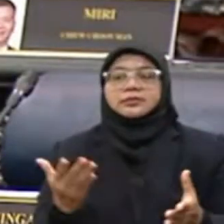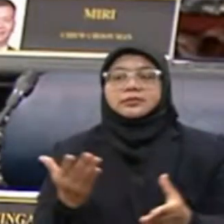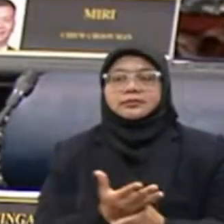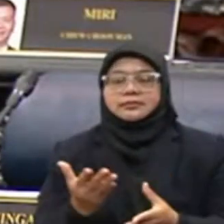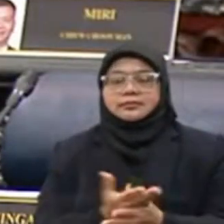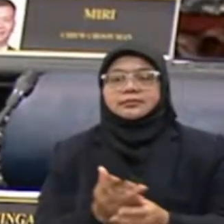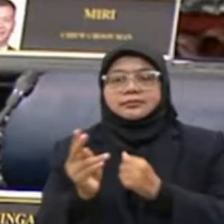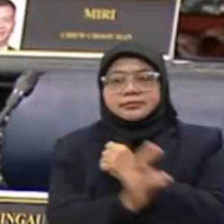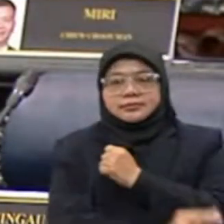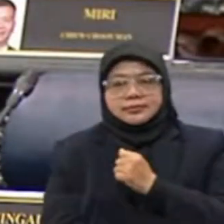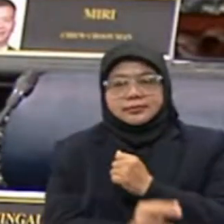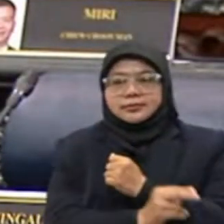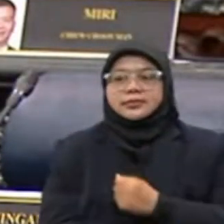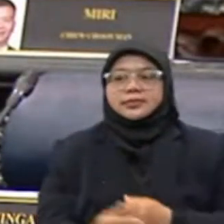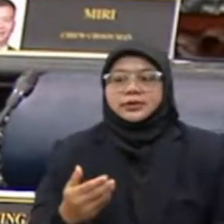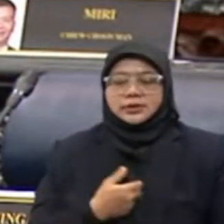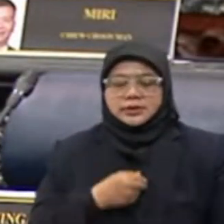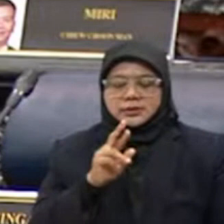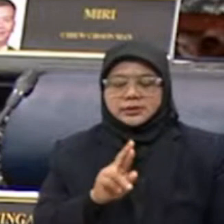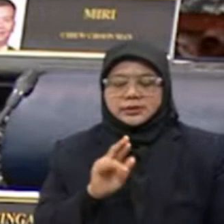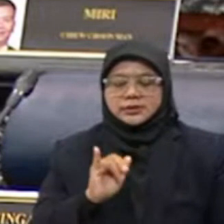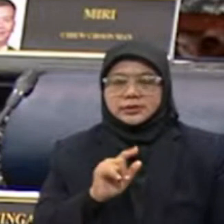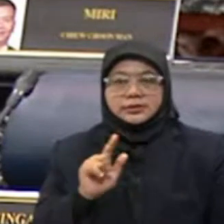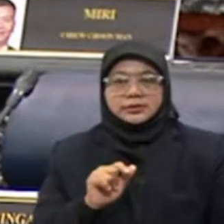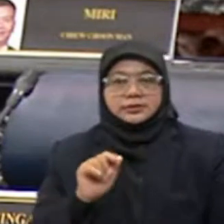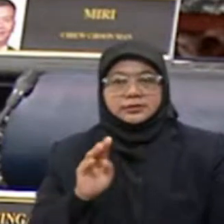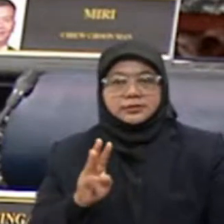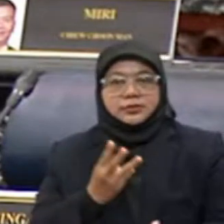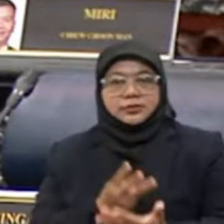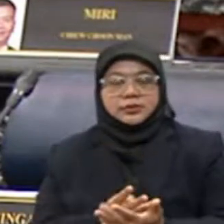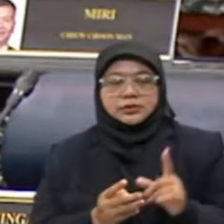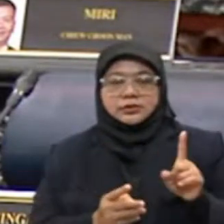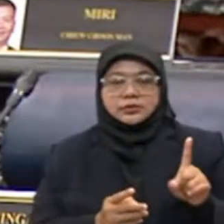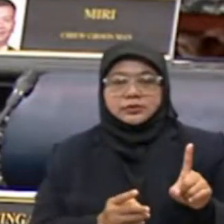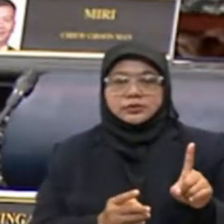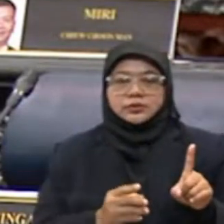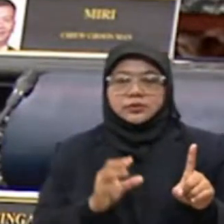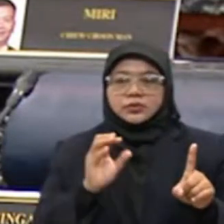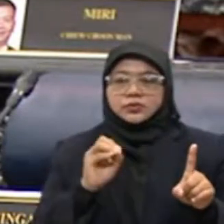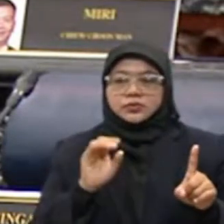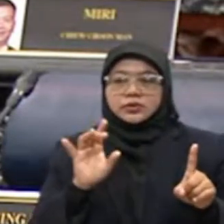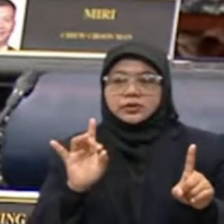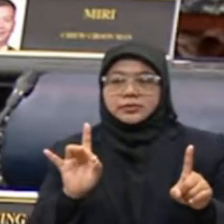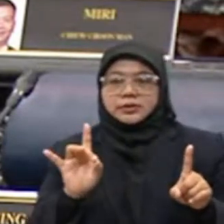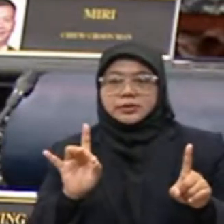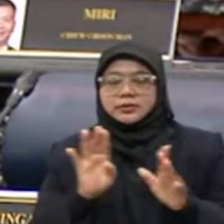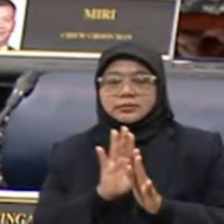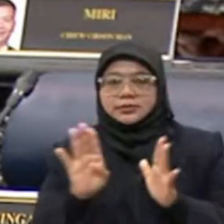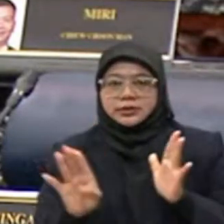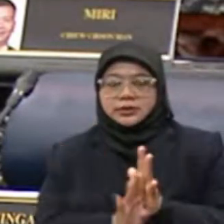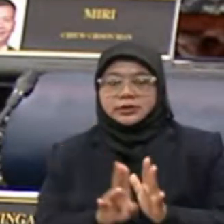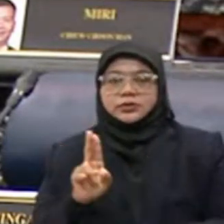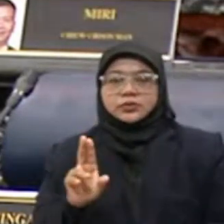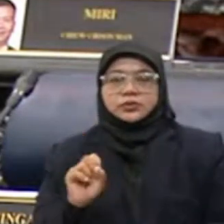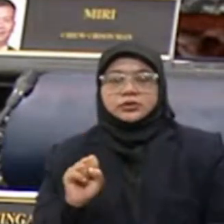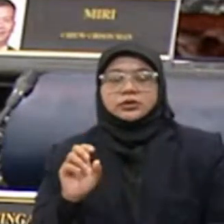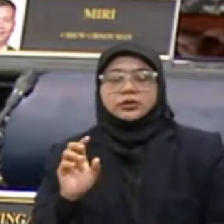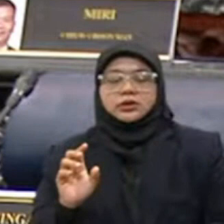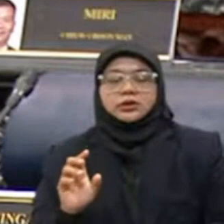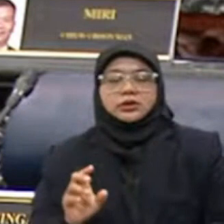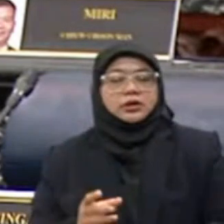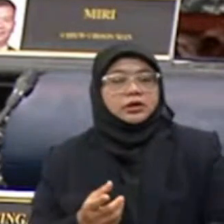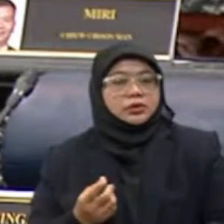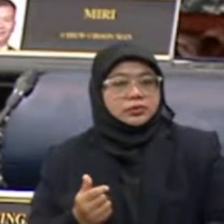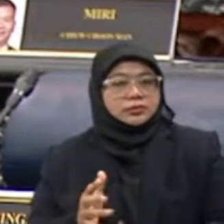kita mempunyai rezab keuangan yang berjumlah satu ratus 08 eee billion US Dollar Ini